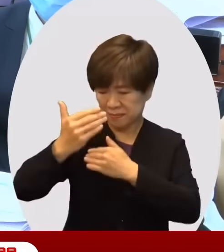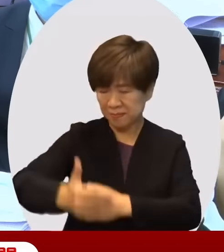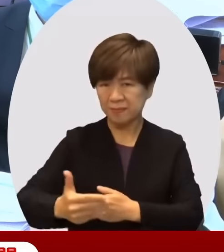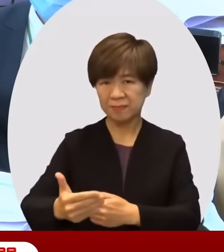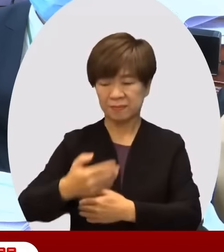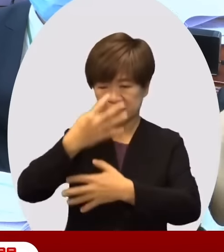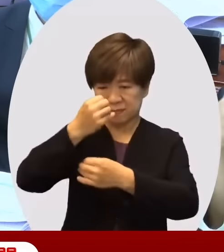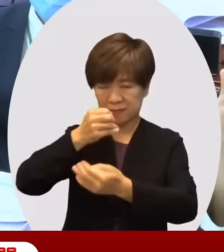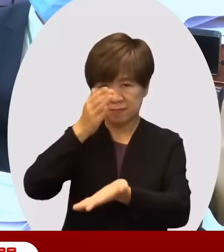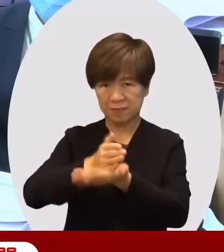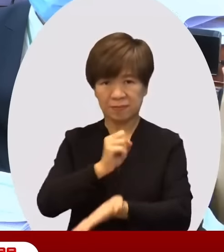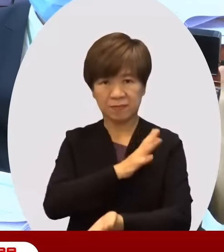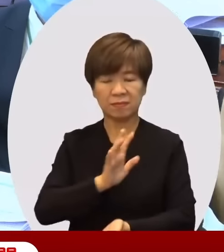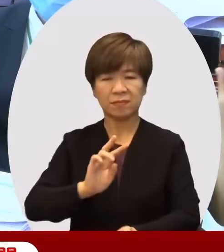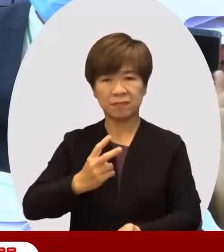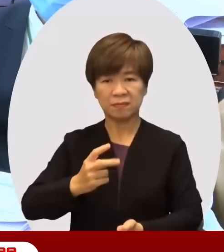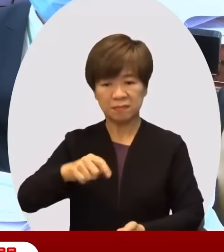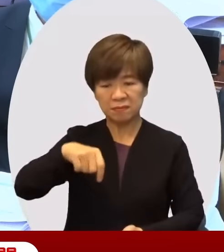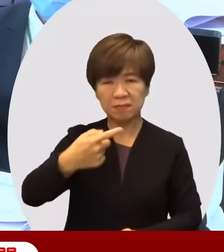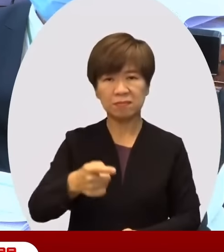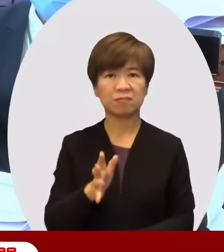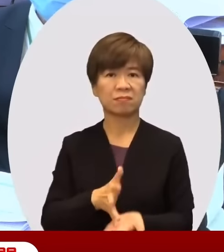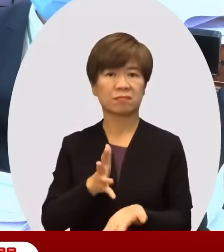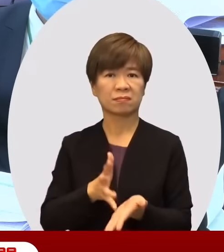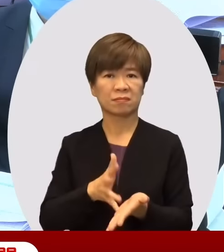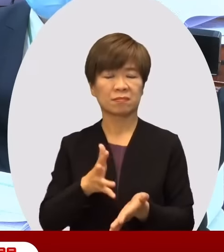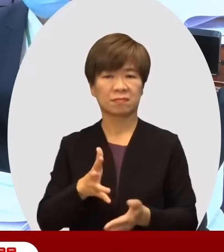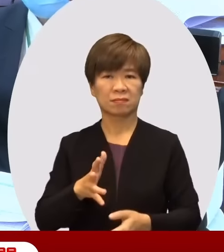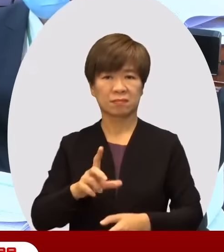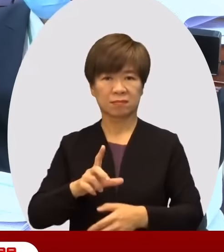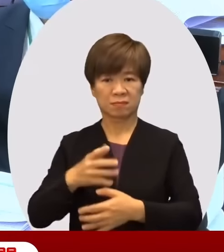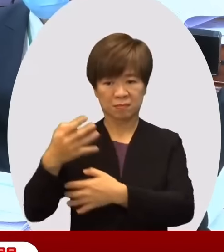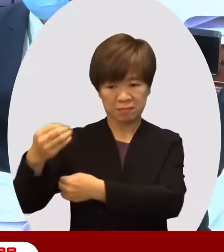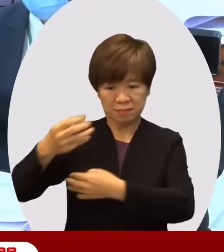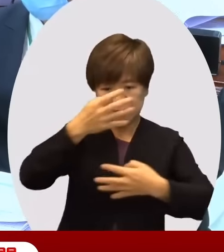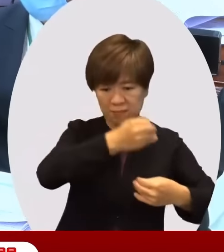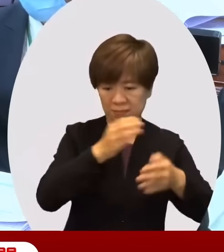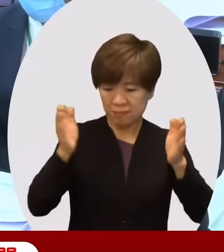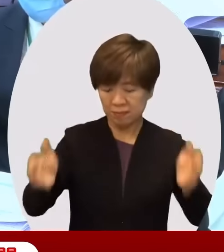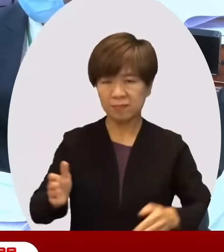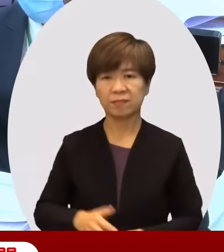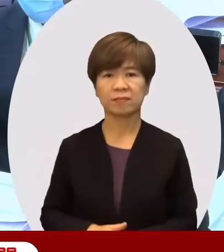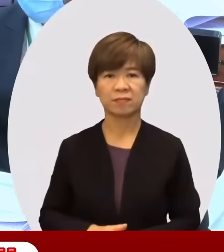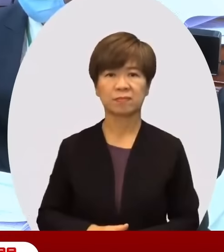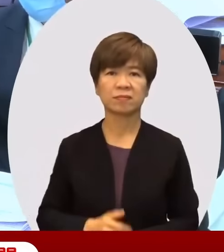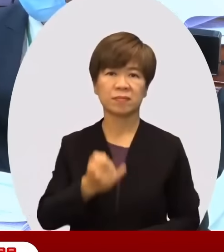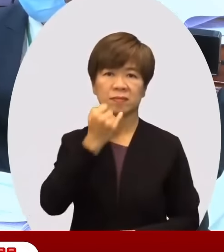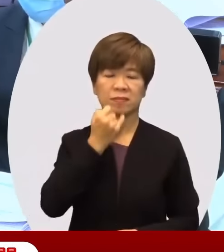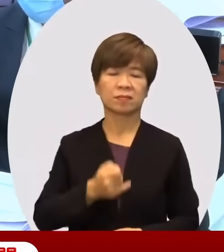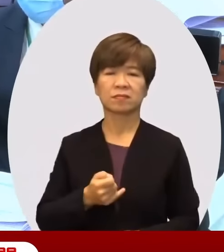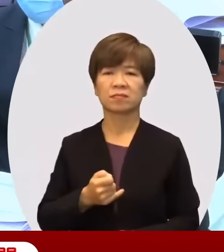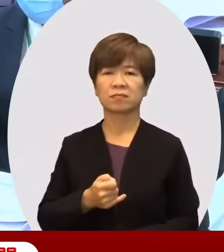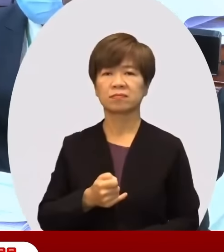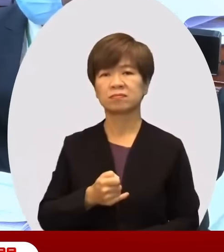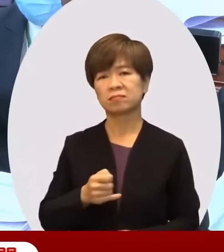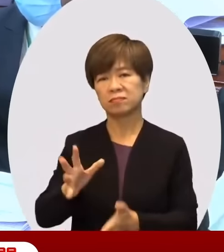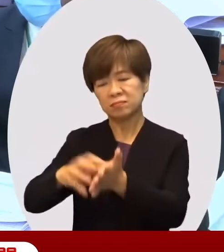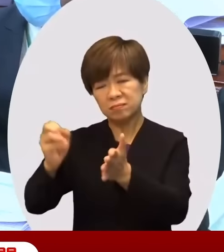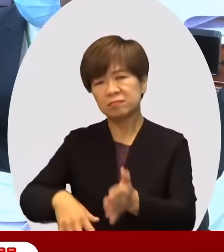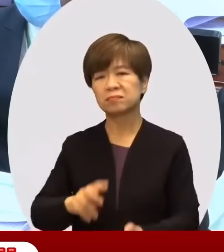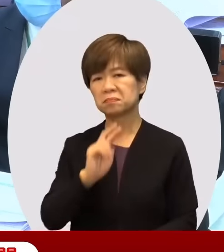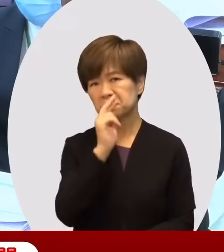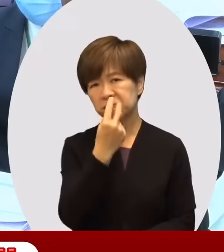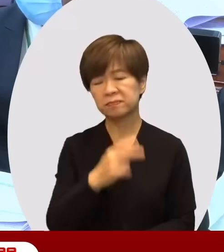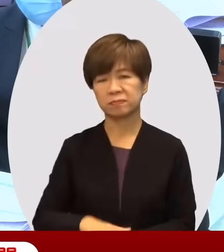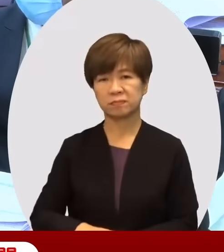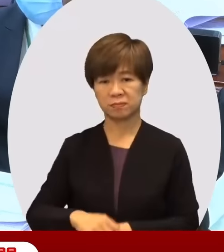结前，或下一次的延迟辩论期日终结前，你都可以撤销或更正，都算我们在诉